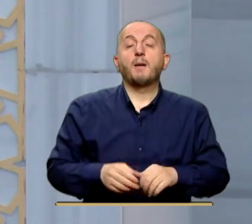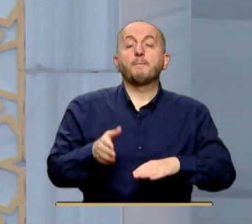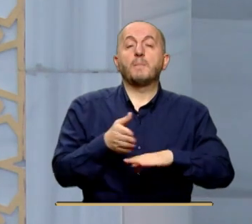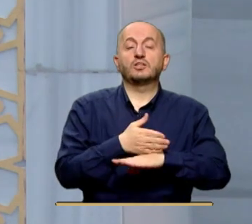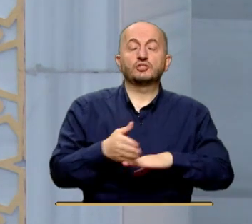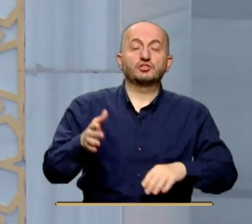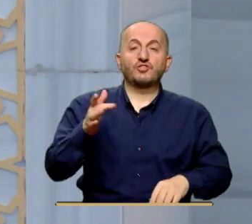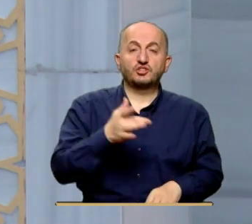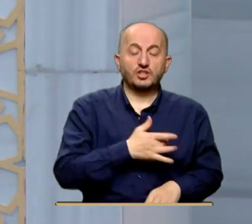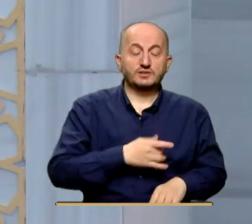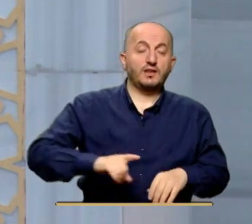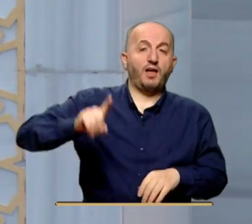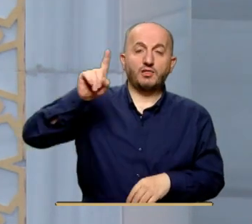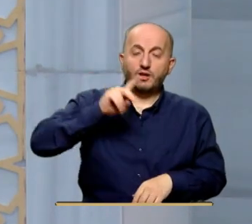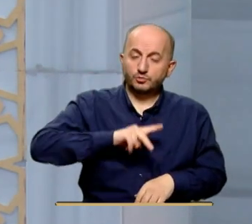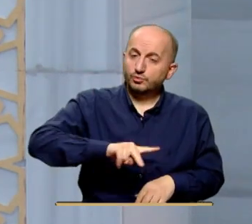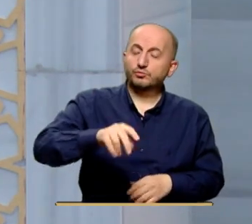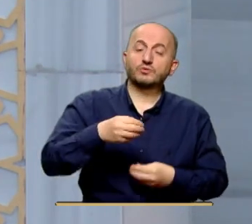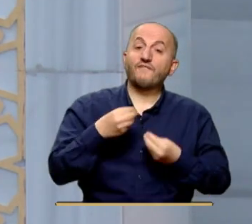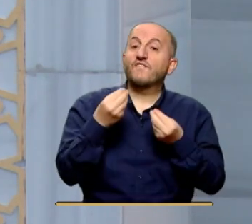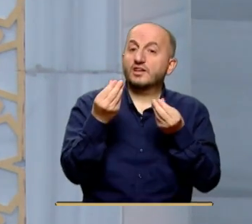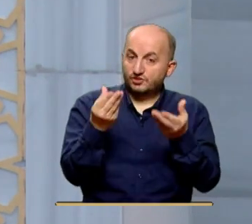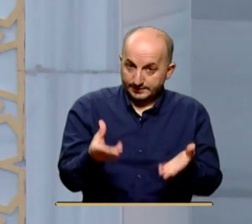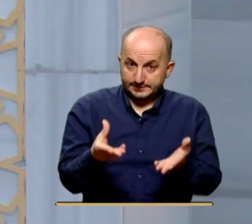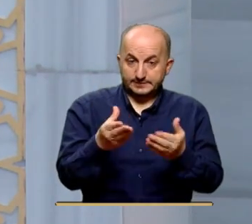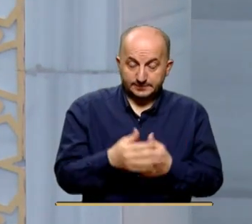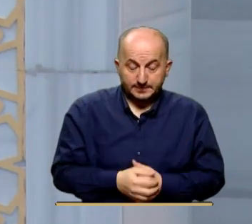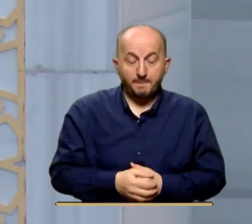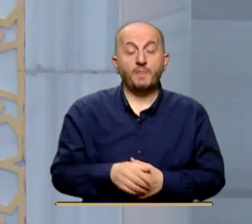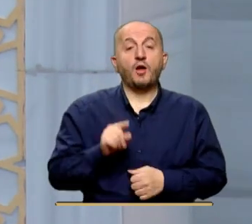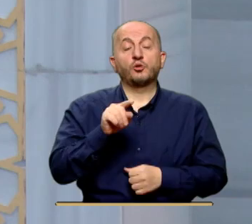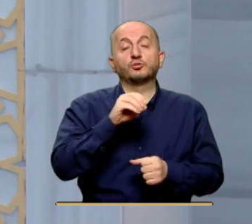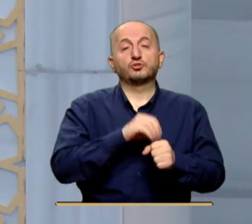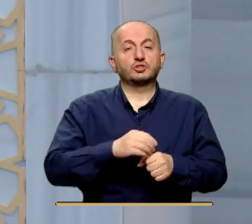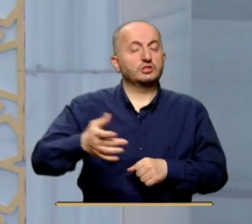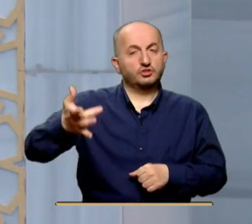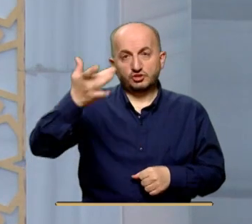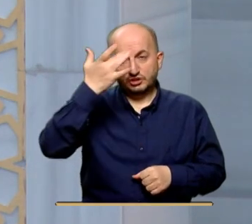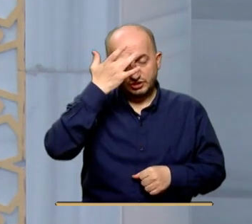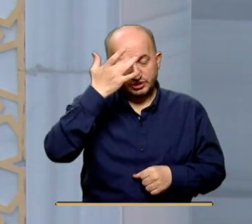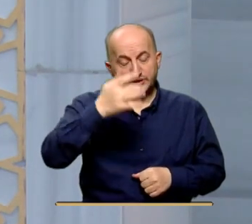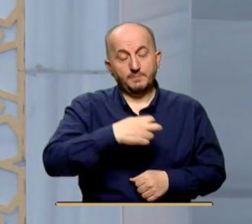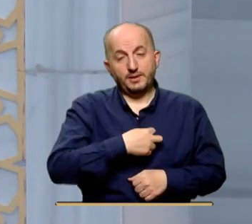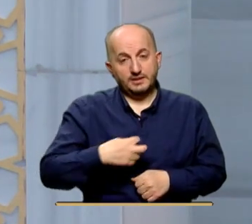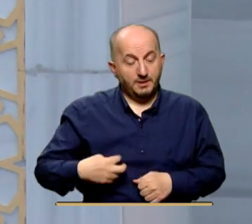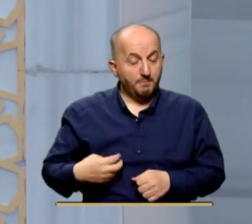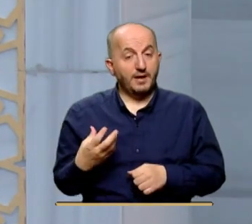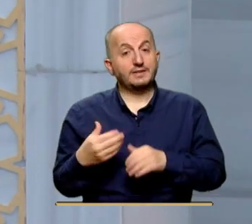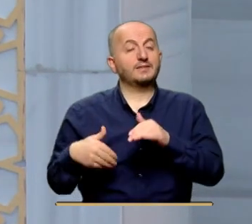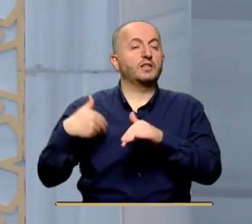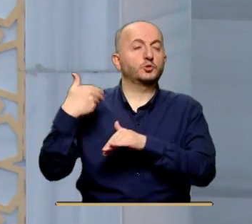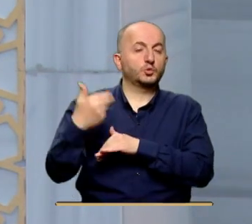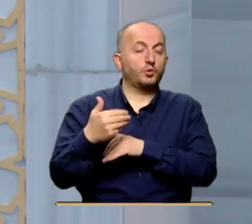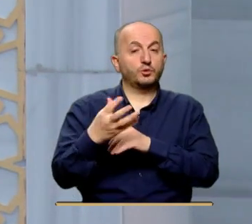malınızı ve canınızı Allah yolunda vereceksiniz. Onun için şehitlik peygamberlikten sonra